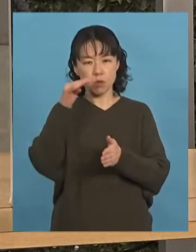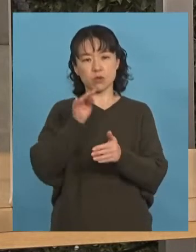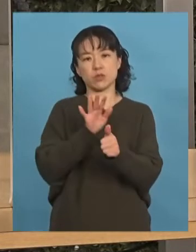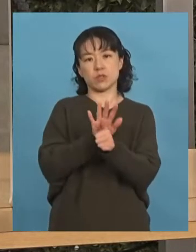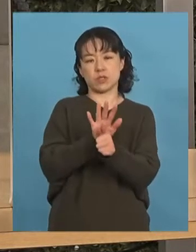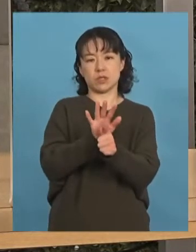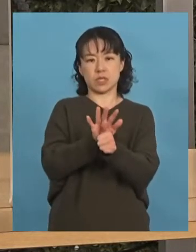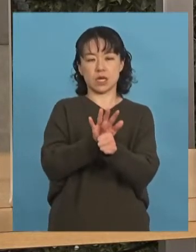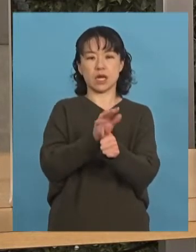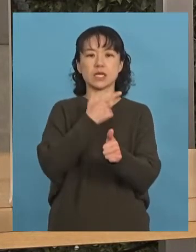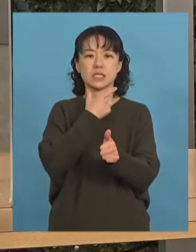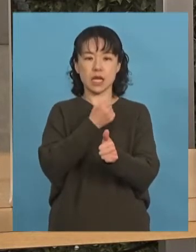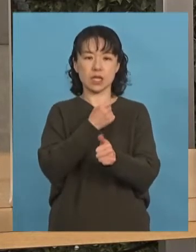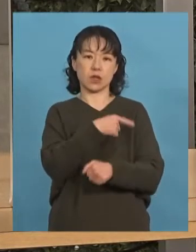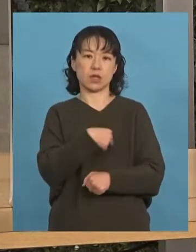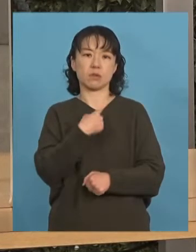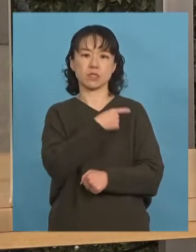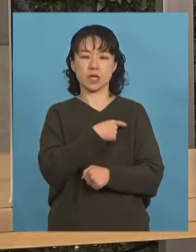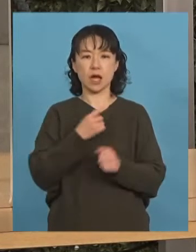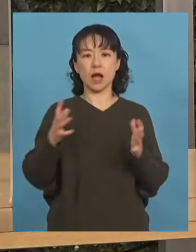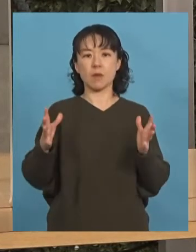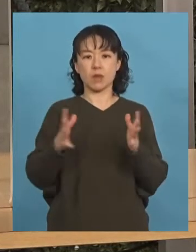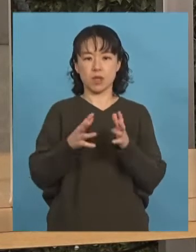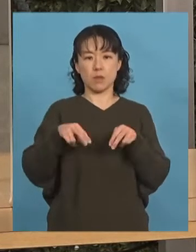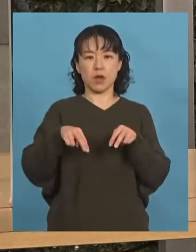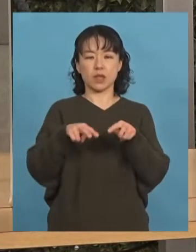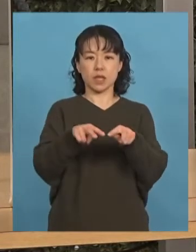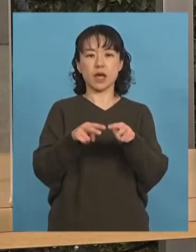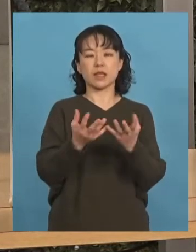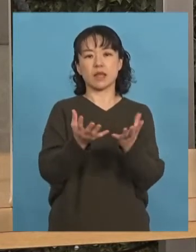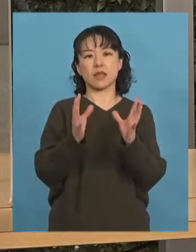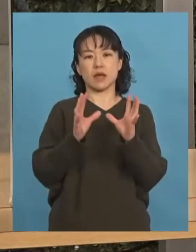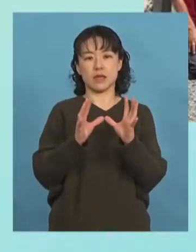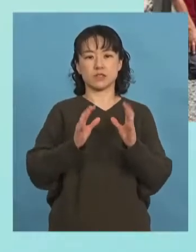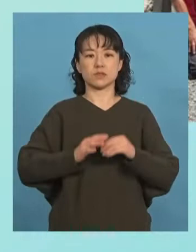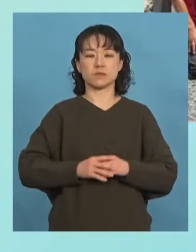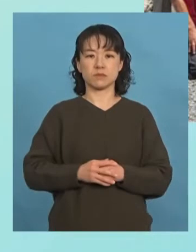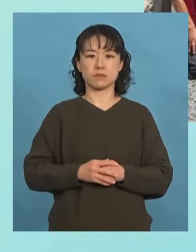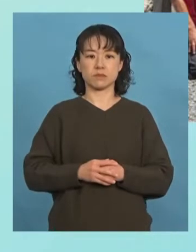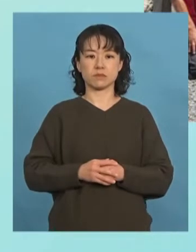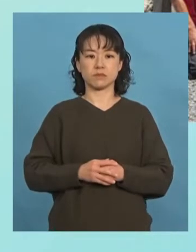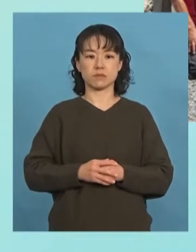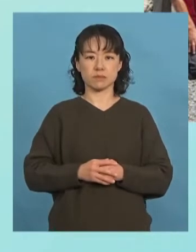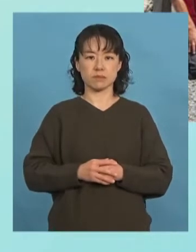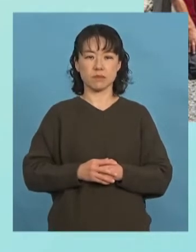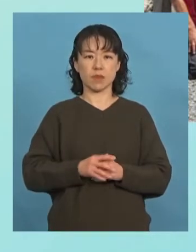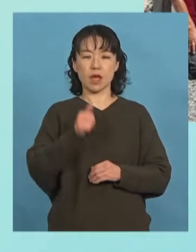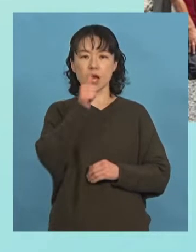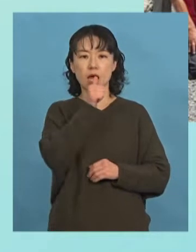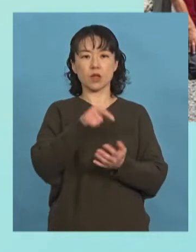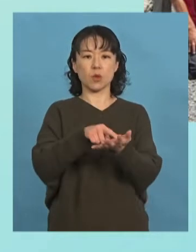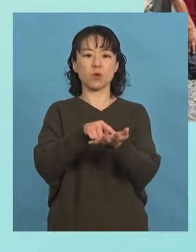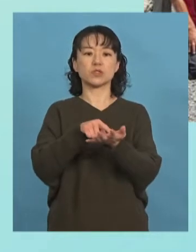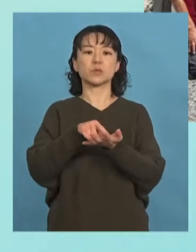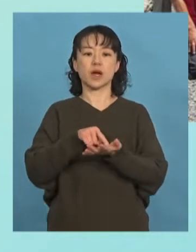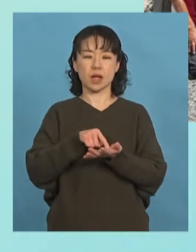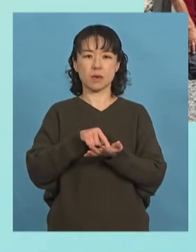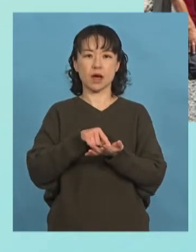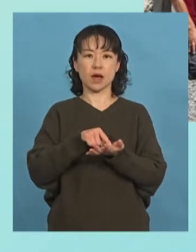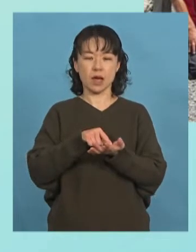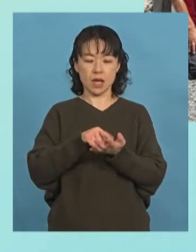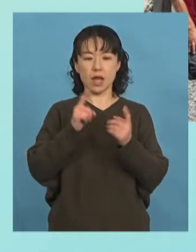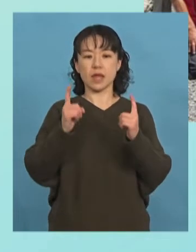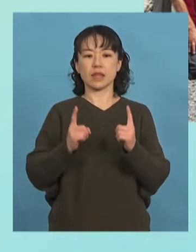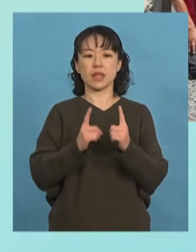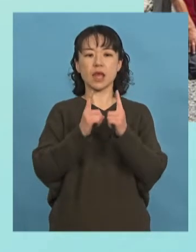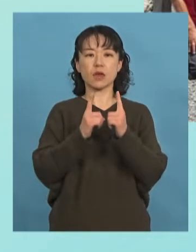伝いがしたいという思いから集まったボランティアの団体です。 はい、 ガイドの申し込みがあれば一期